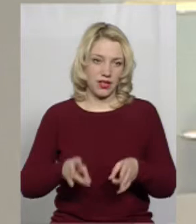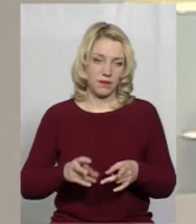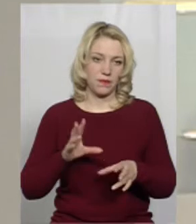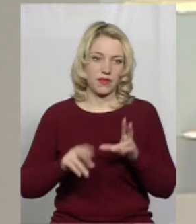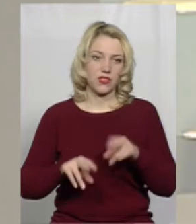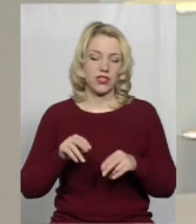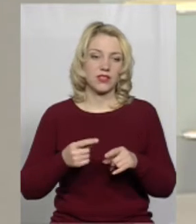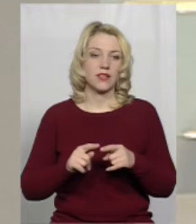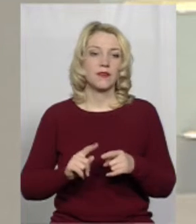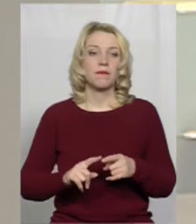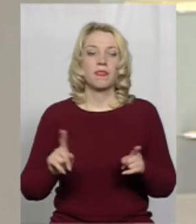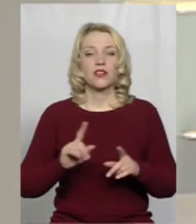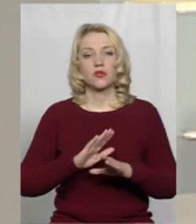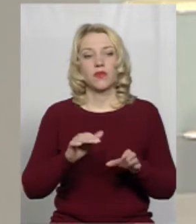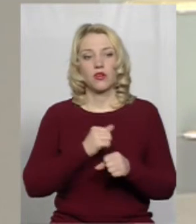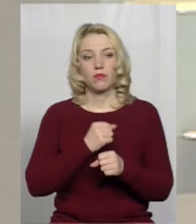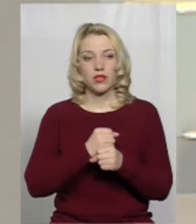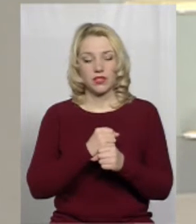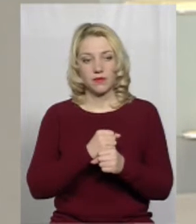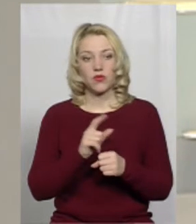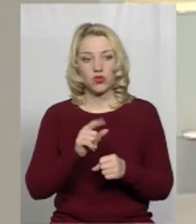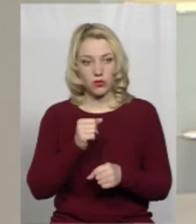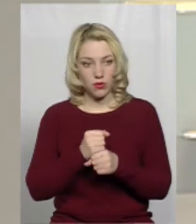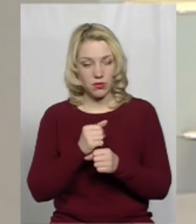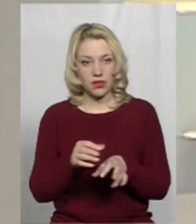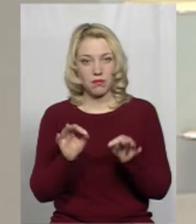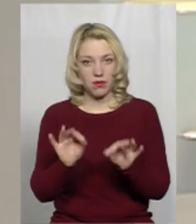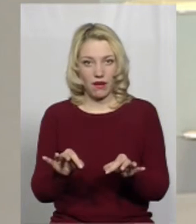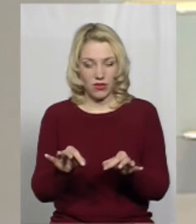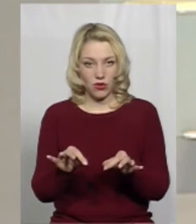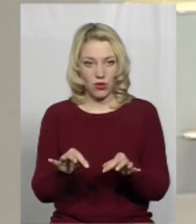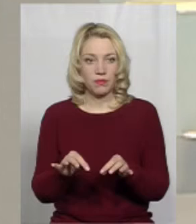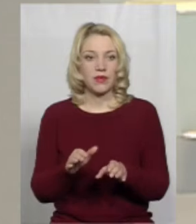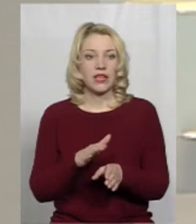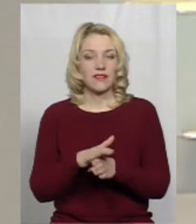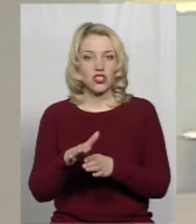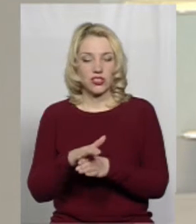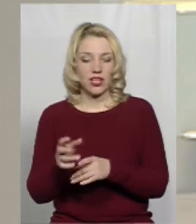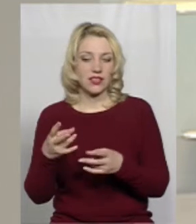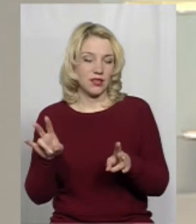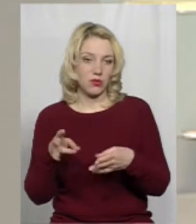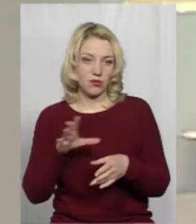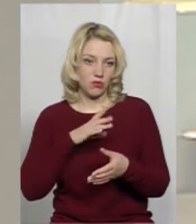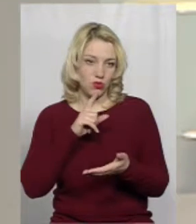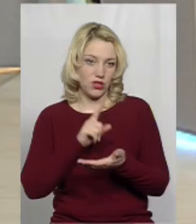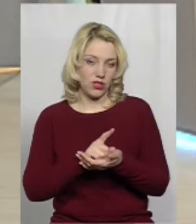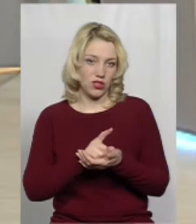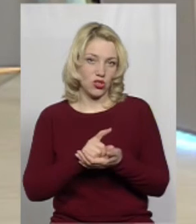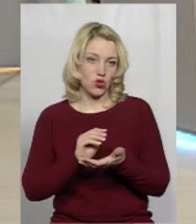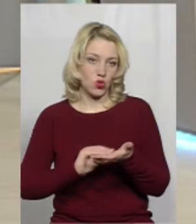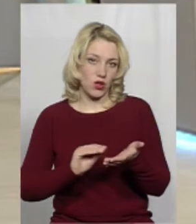щоб не робити, щоб робити правильно, вчиняти, то не обов'язково бути